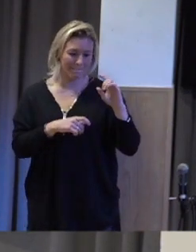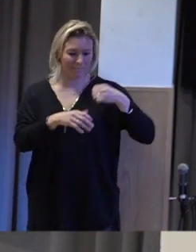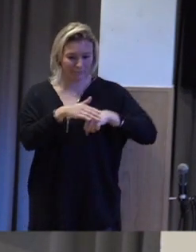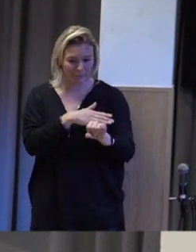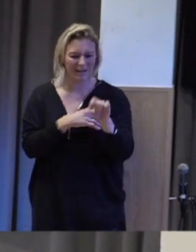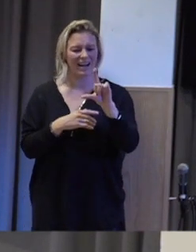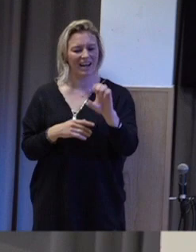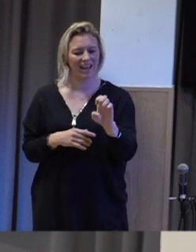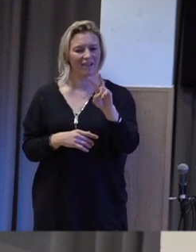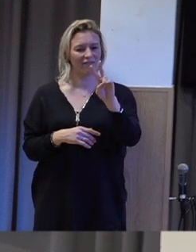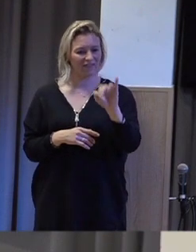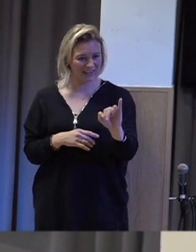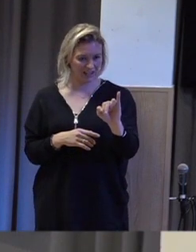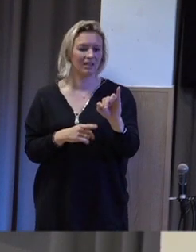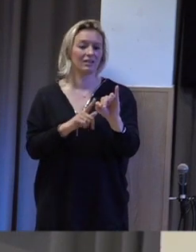épouse.